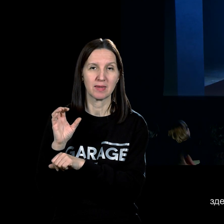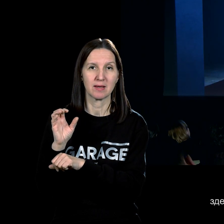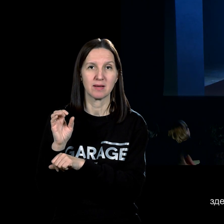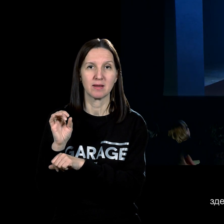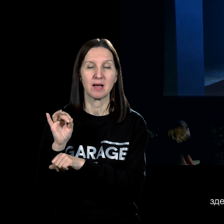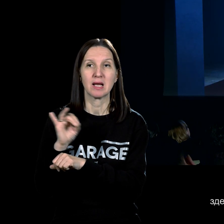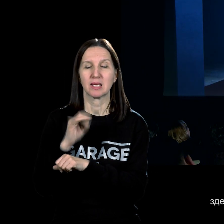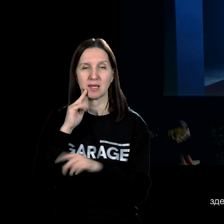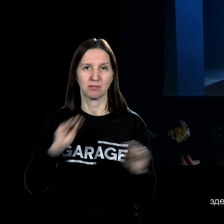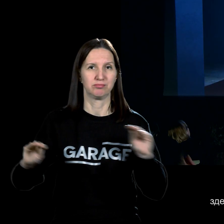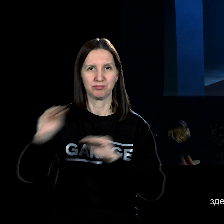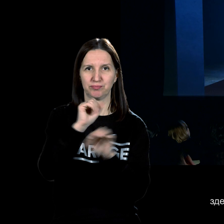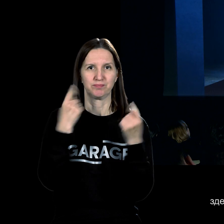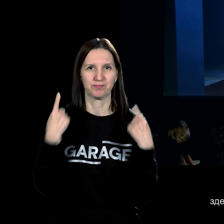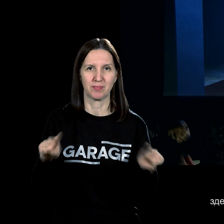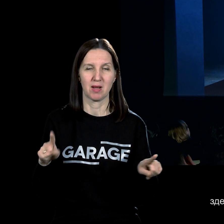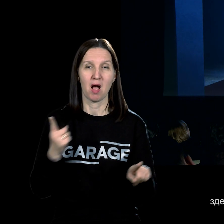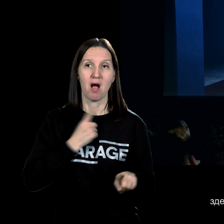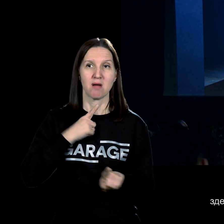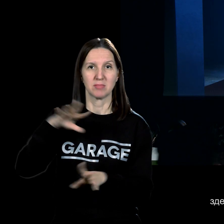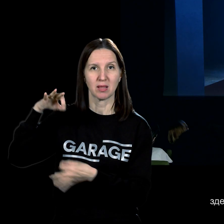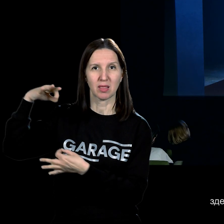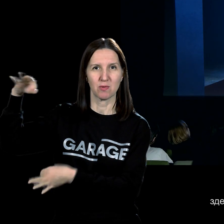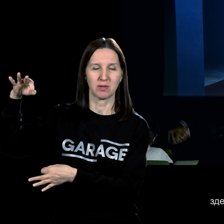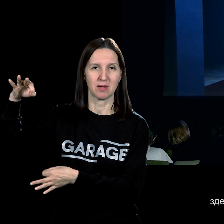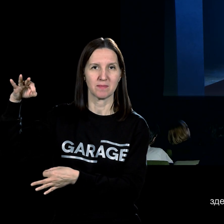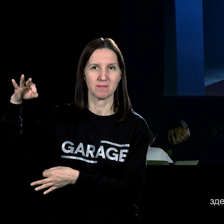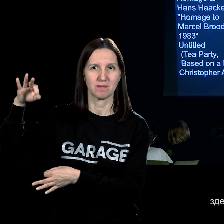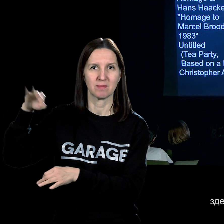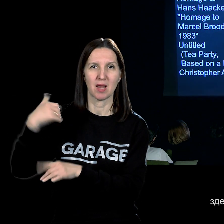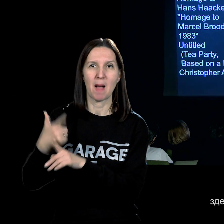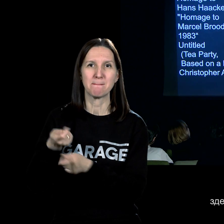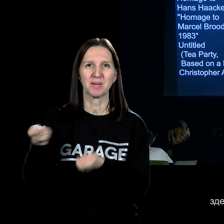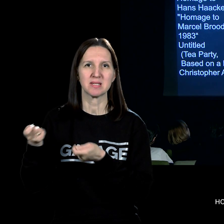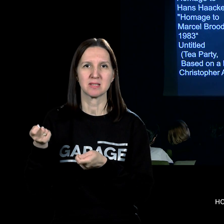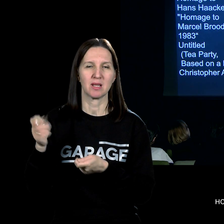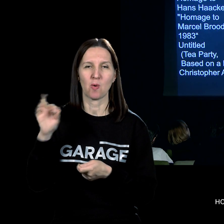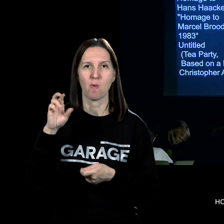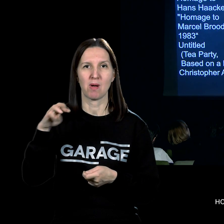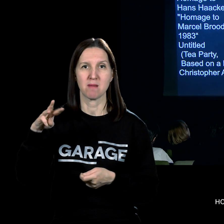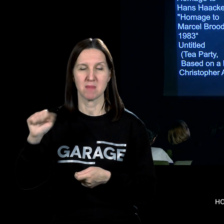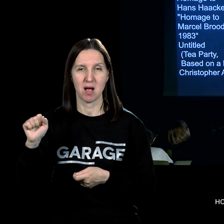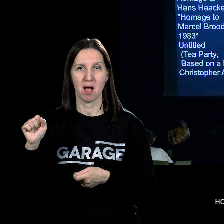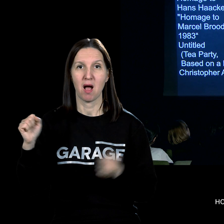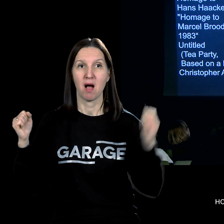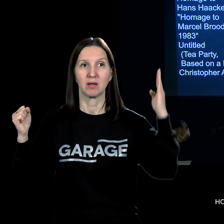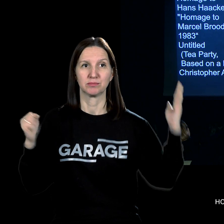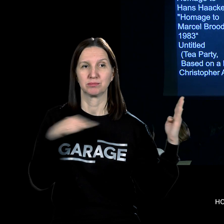расклад сил меняется. Есть абсолютно одинокий президент Обама перед лицом,